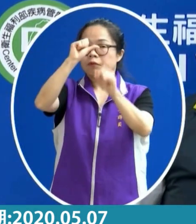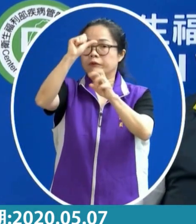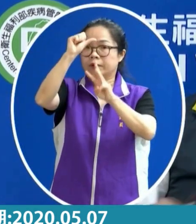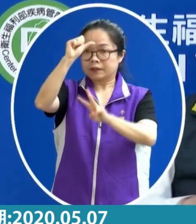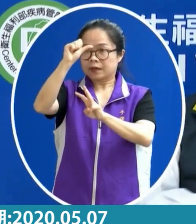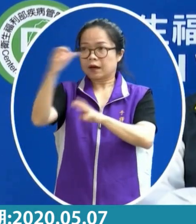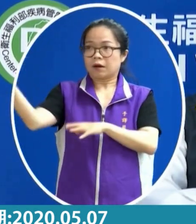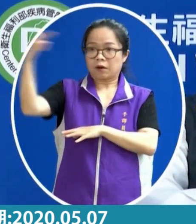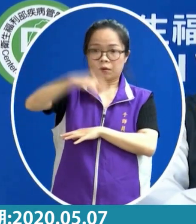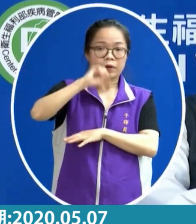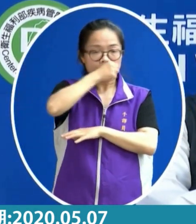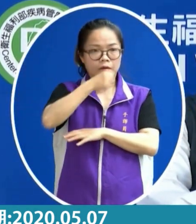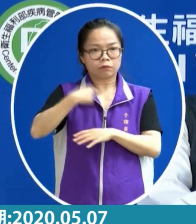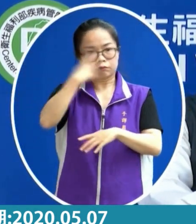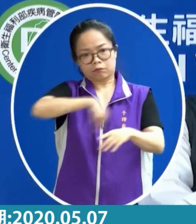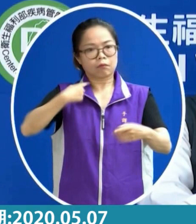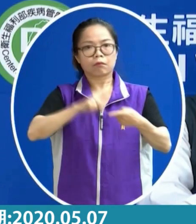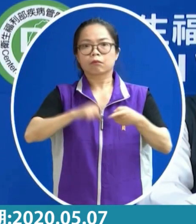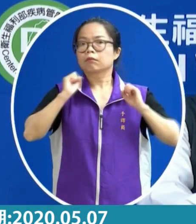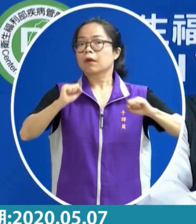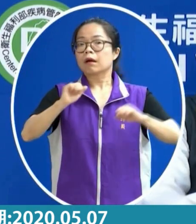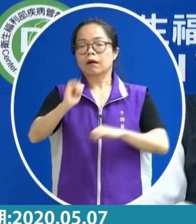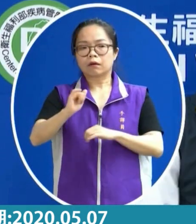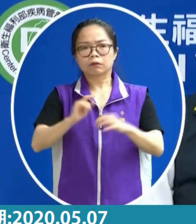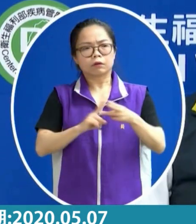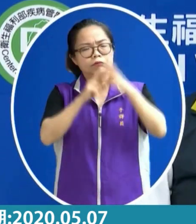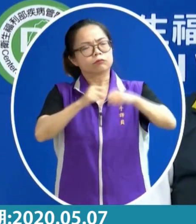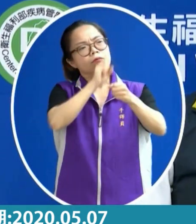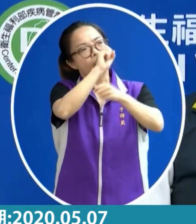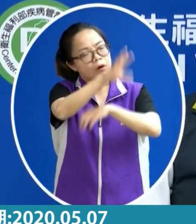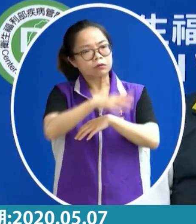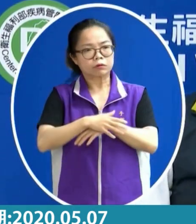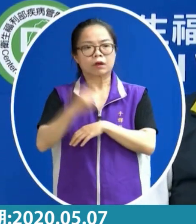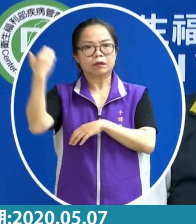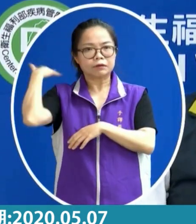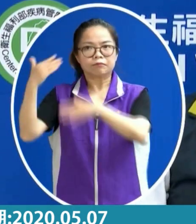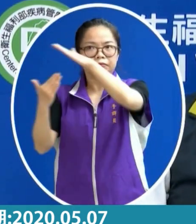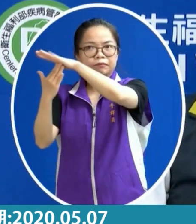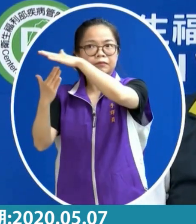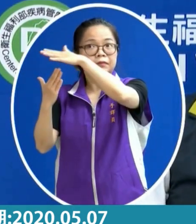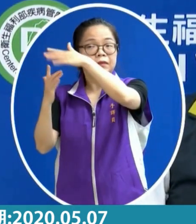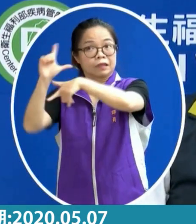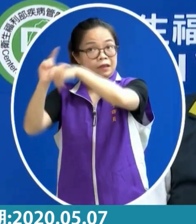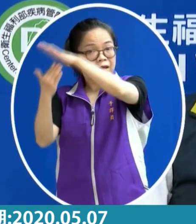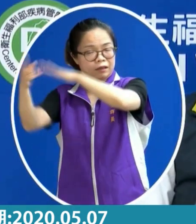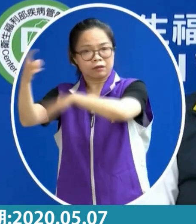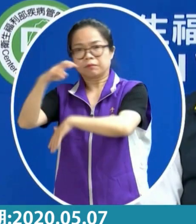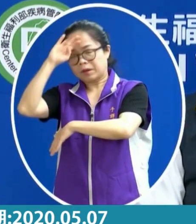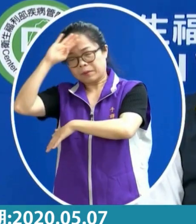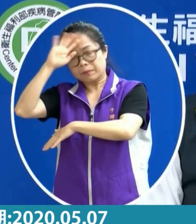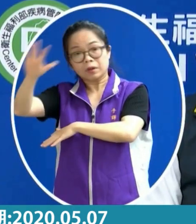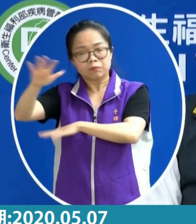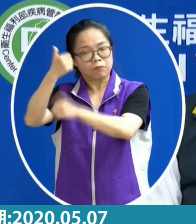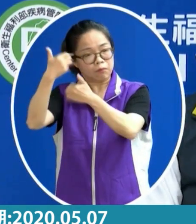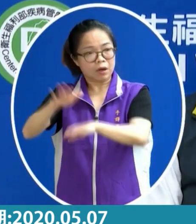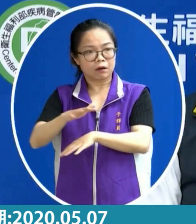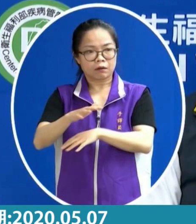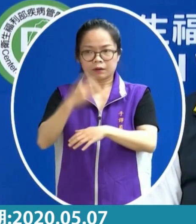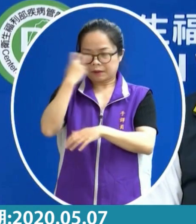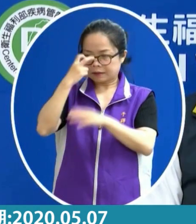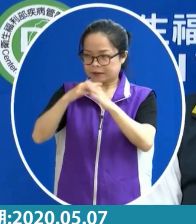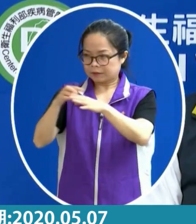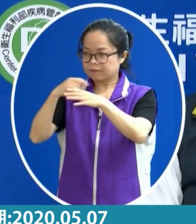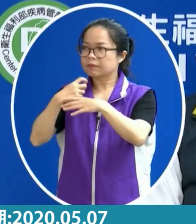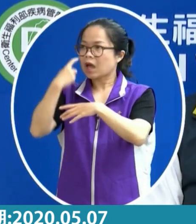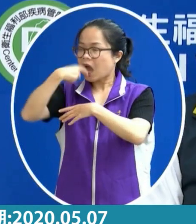返国时没有症状，那主动告知曾于卡达确诊，由稽查检疫人员裁